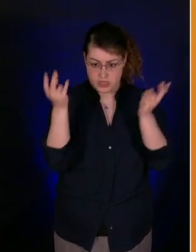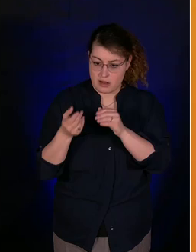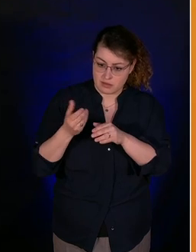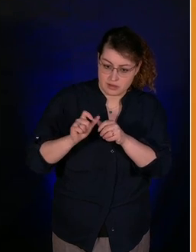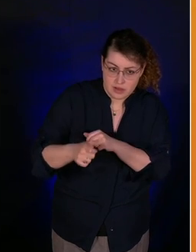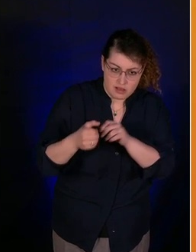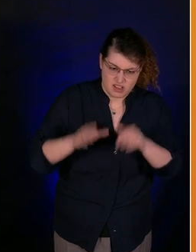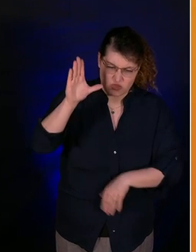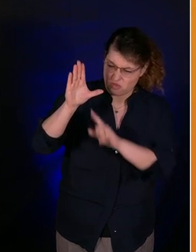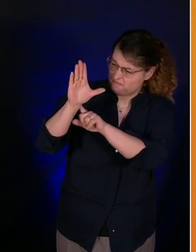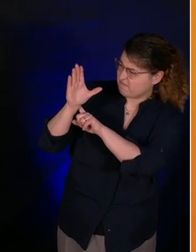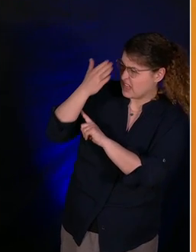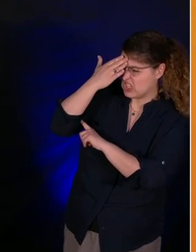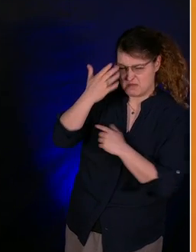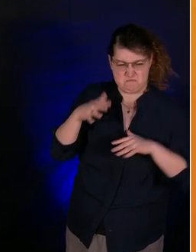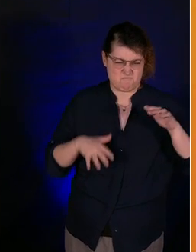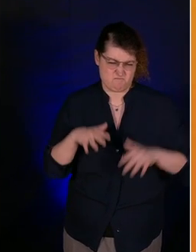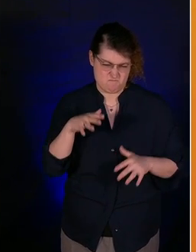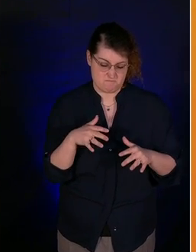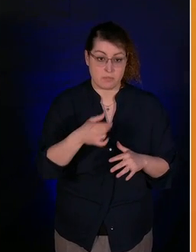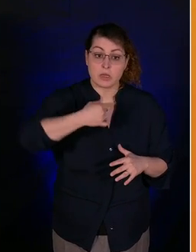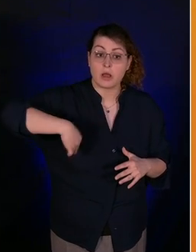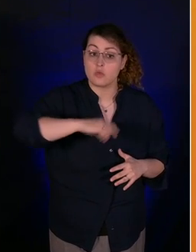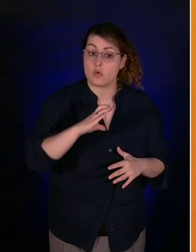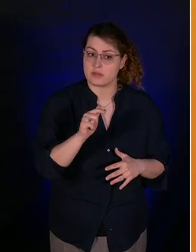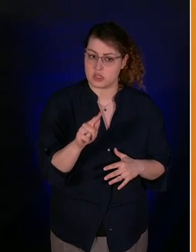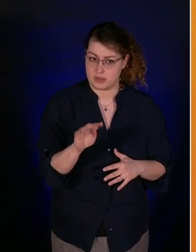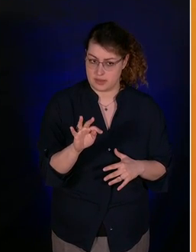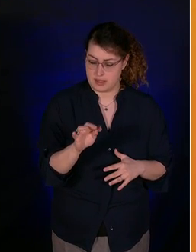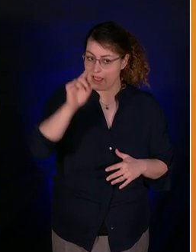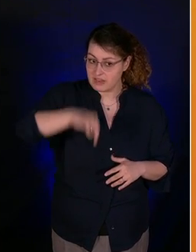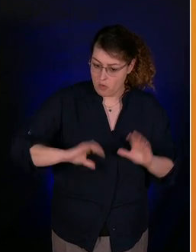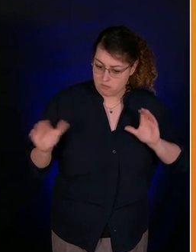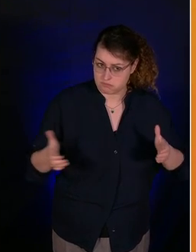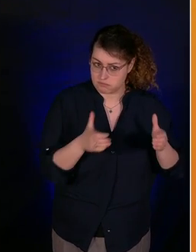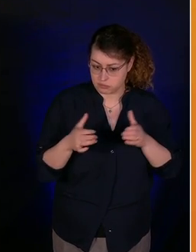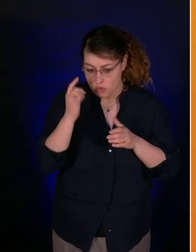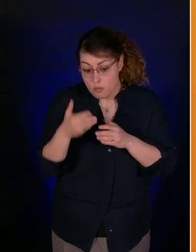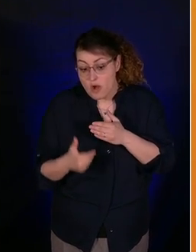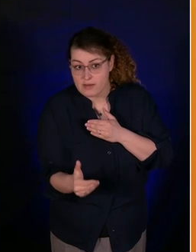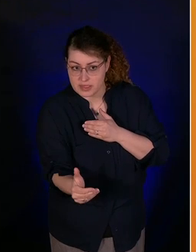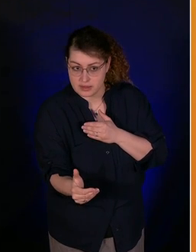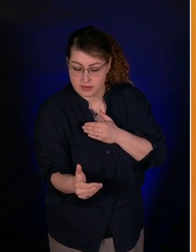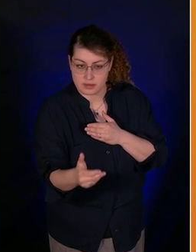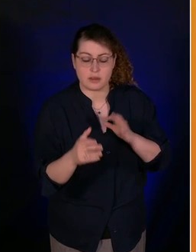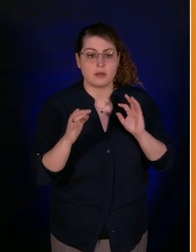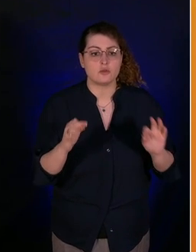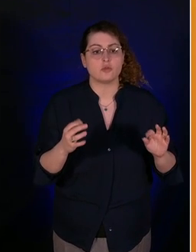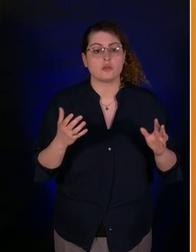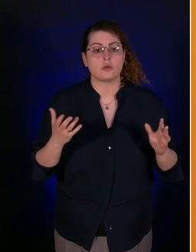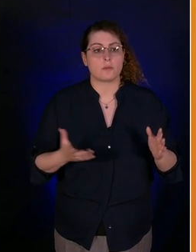de sa légitimité. La CGT doit donc maintenant se regrouper dans l'unité pour les luttes à venir